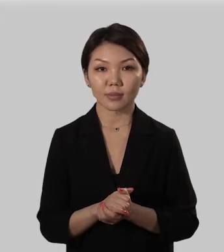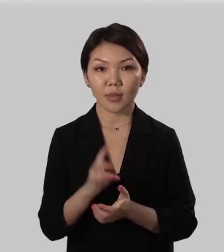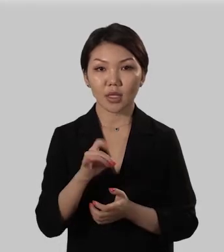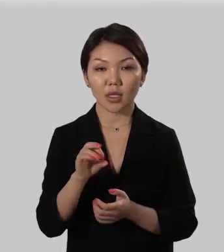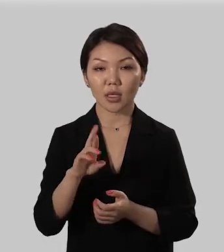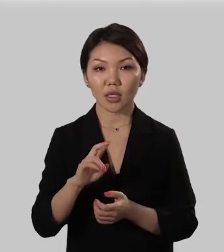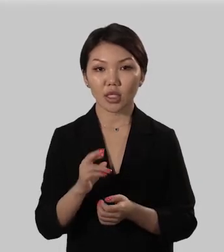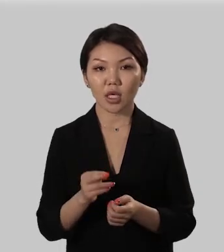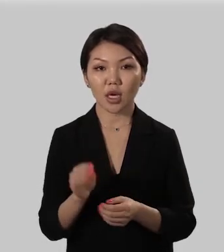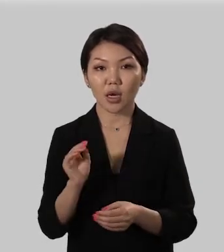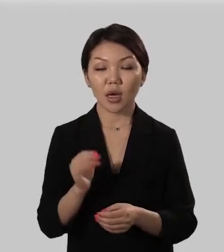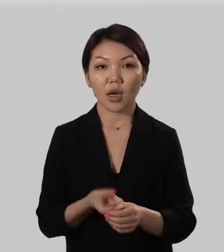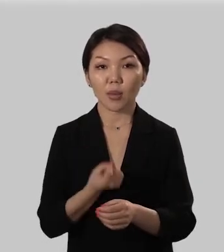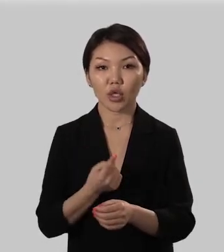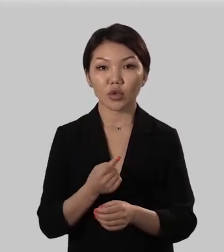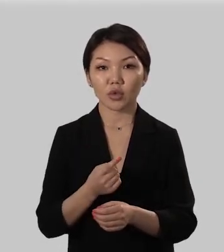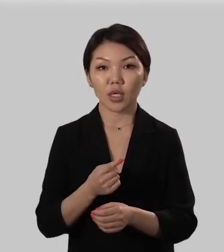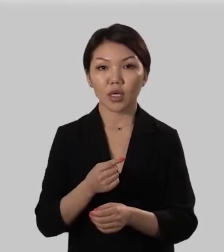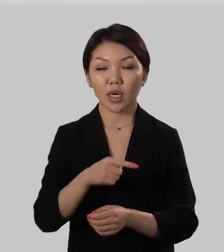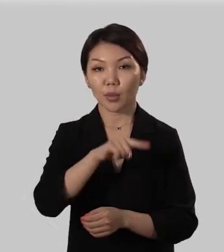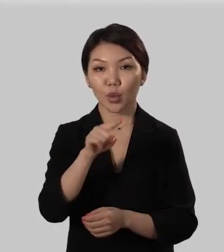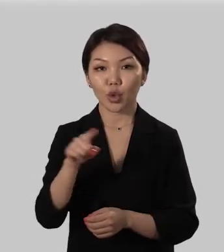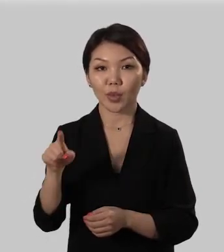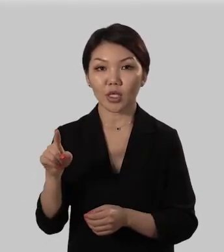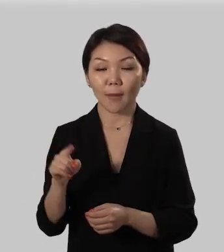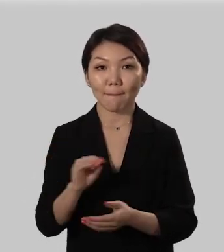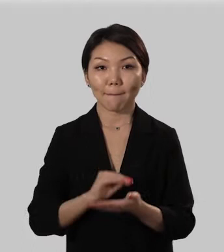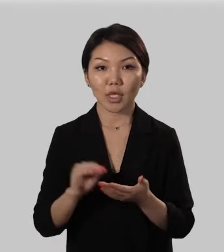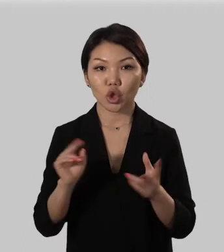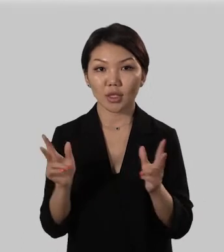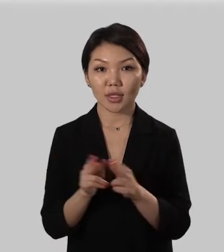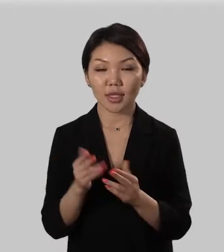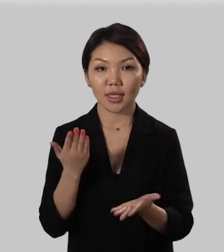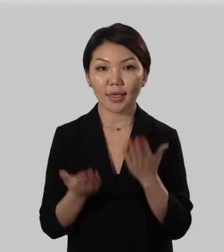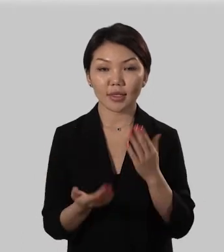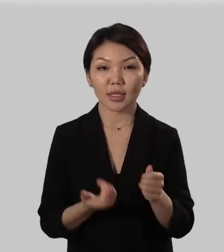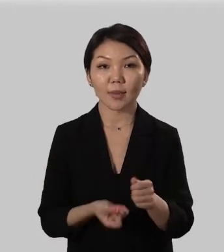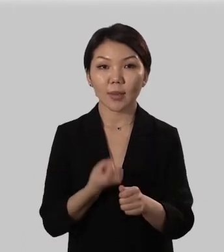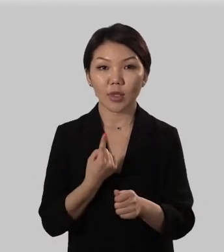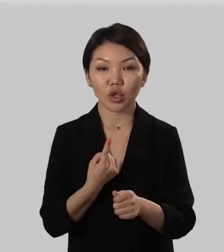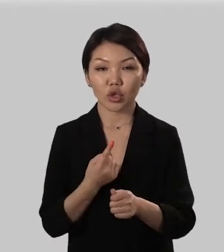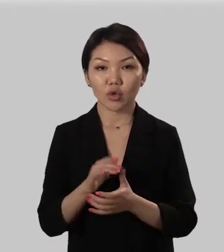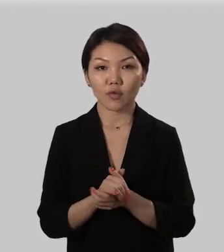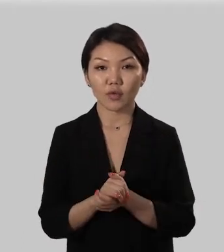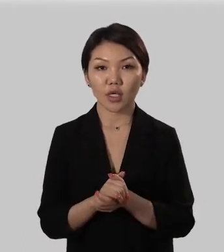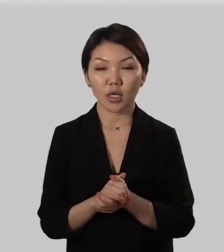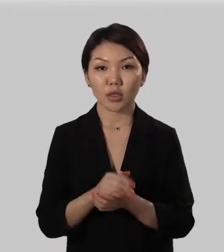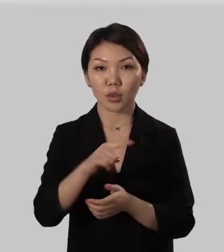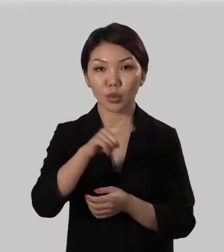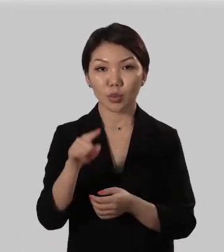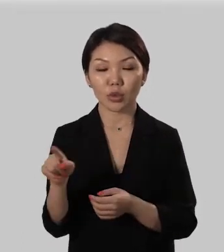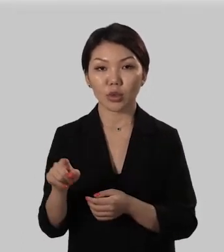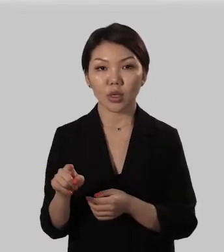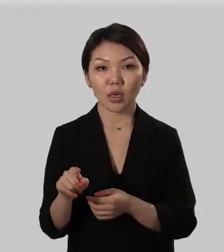наречие образованный от имен прилагательных пишутся слитно если образованы от имен прилагательных